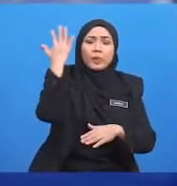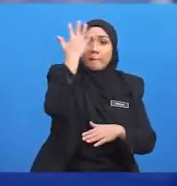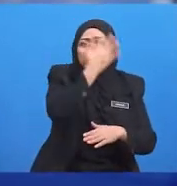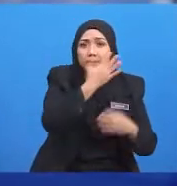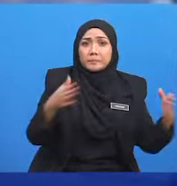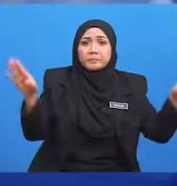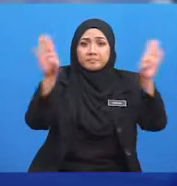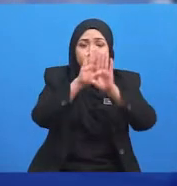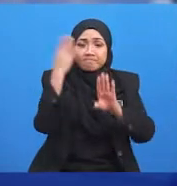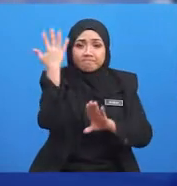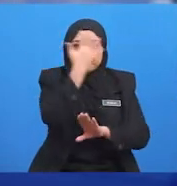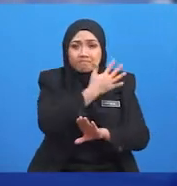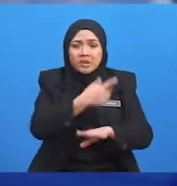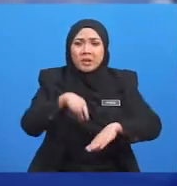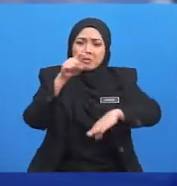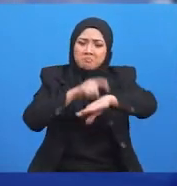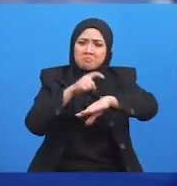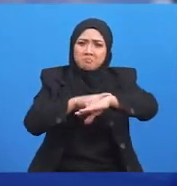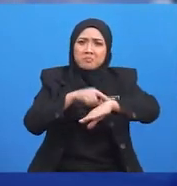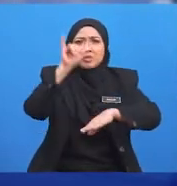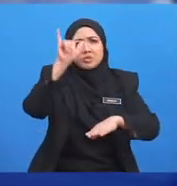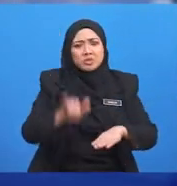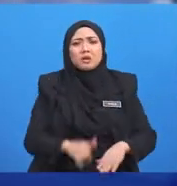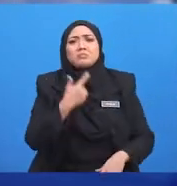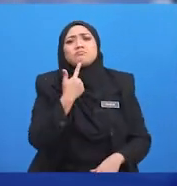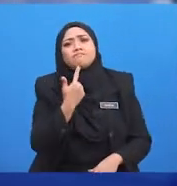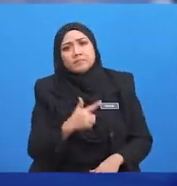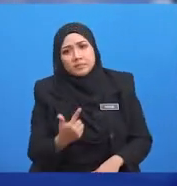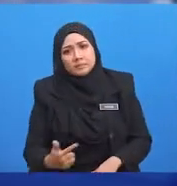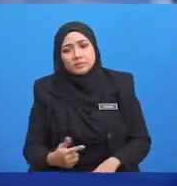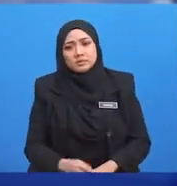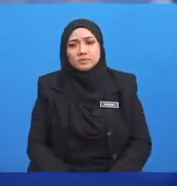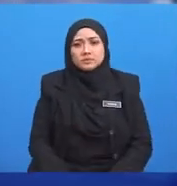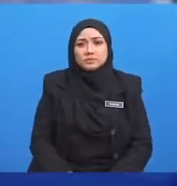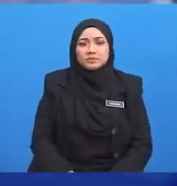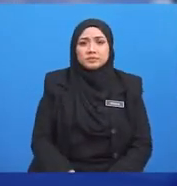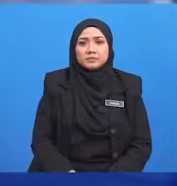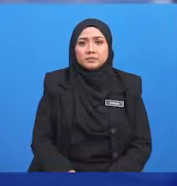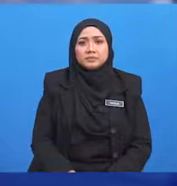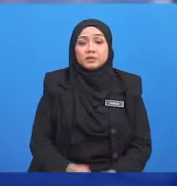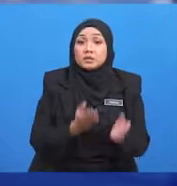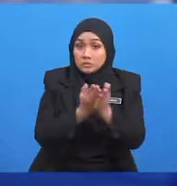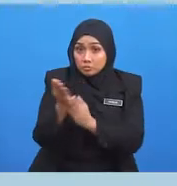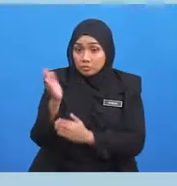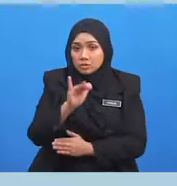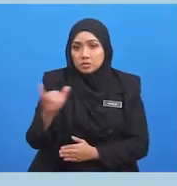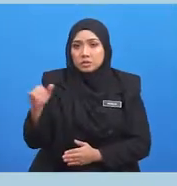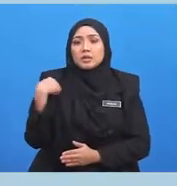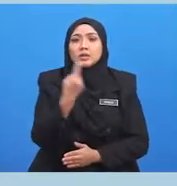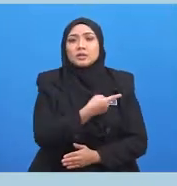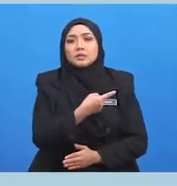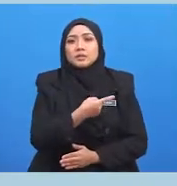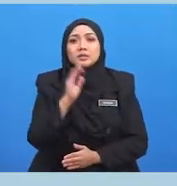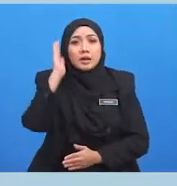muka dalam tempoh yang terlalu lama. Seterusnya, kita akan